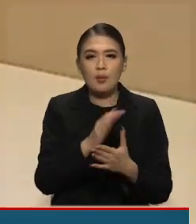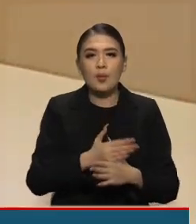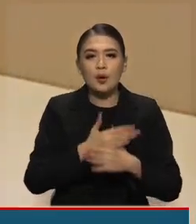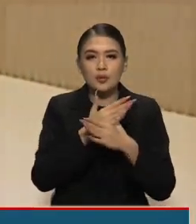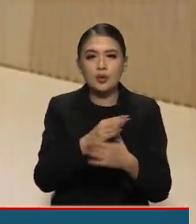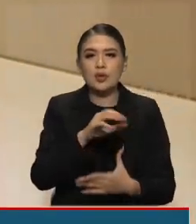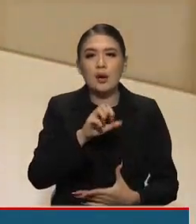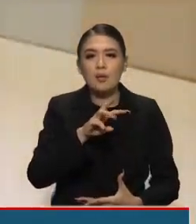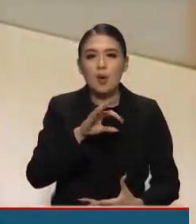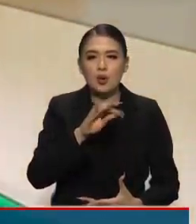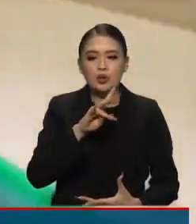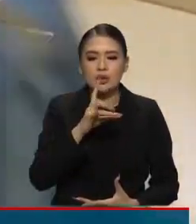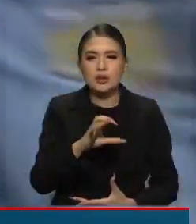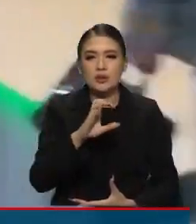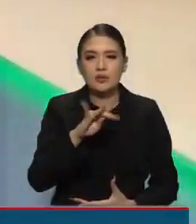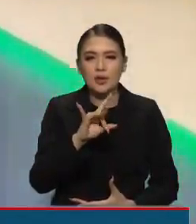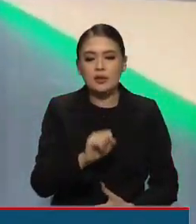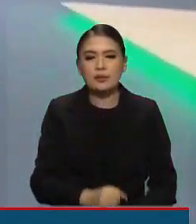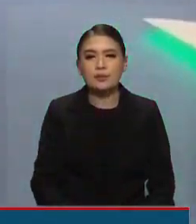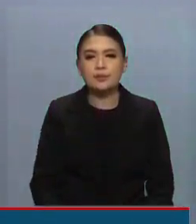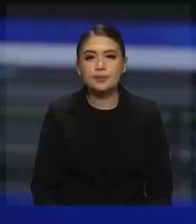в таможенной сфере.